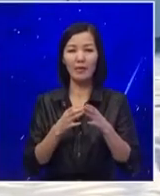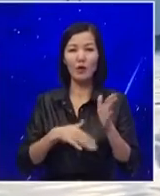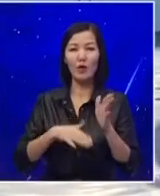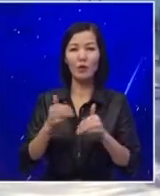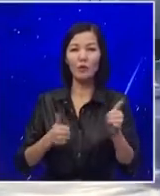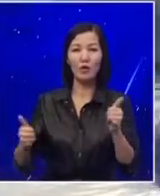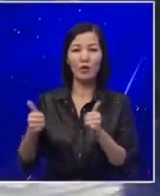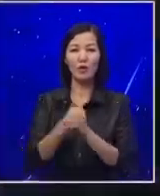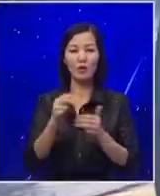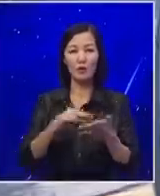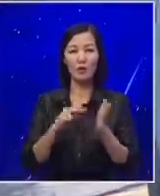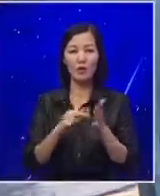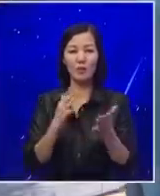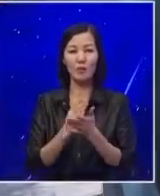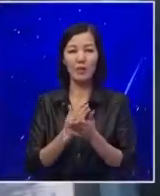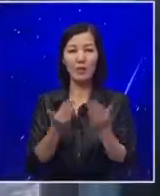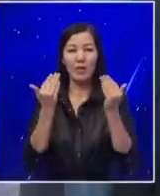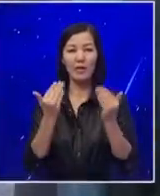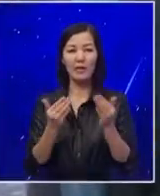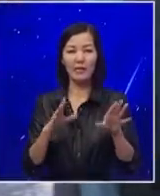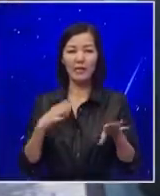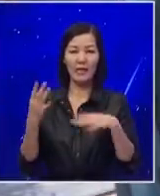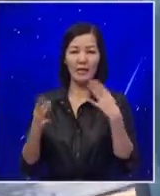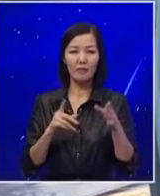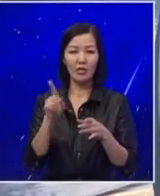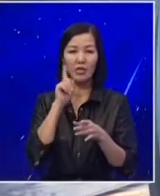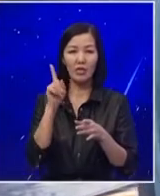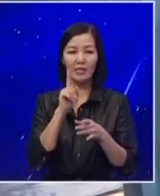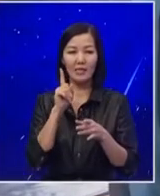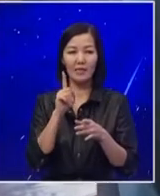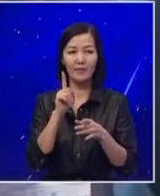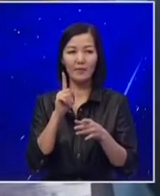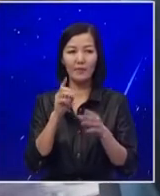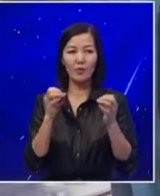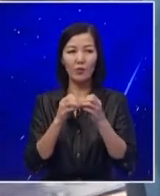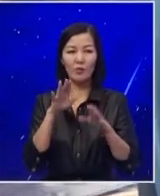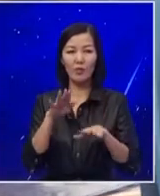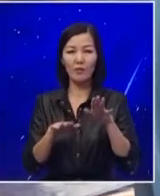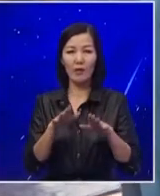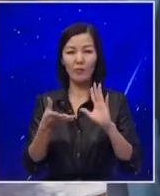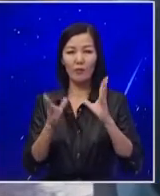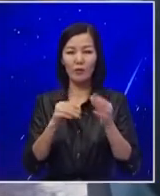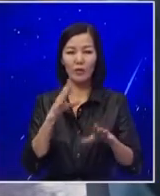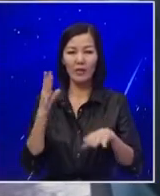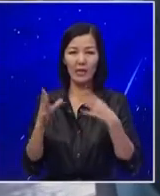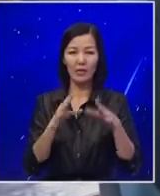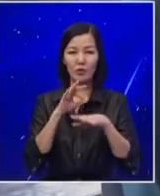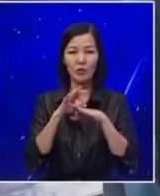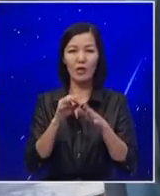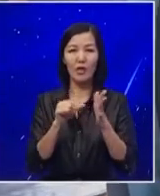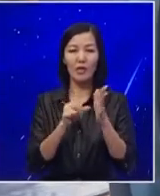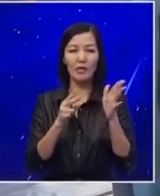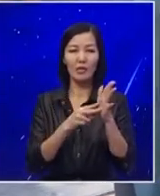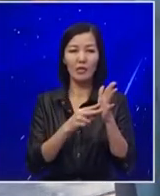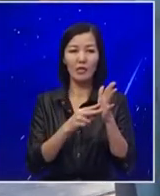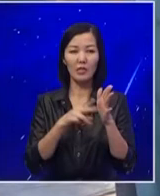шығуды жоспарлап қойыпты. Қазір осы жерде дайындалып жатқан жас балуандар 10 салмаққа дайындалып отырмыз. 10 салмақтың 6-7